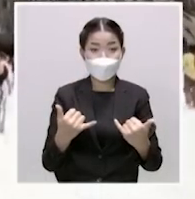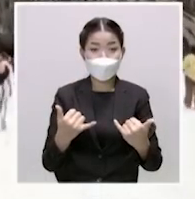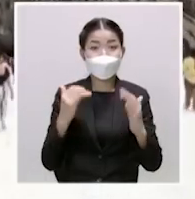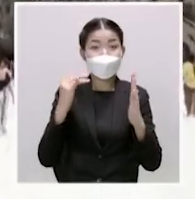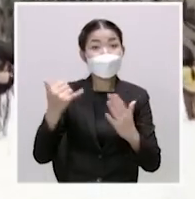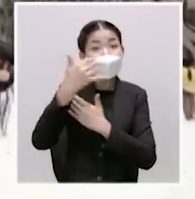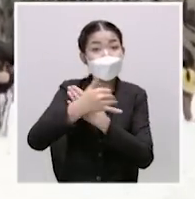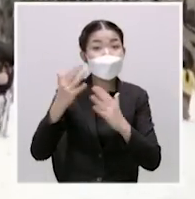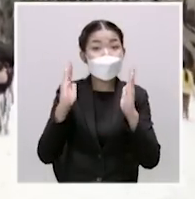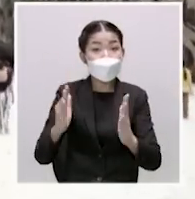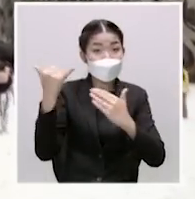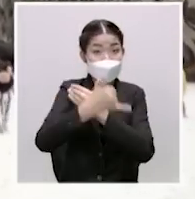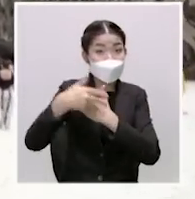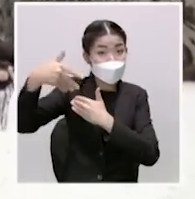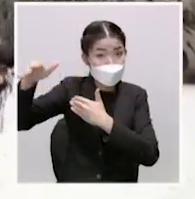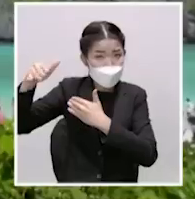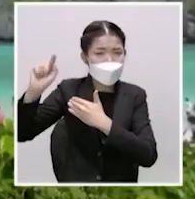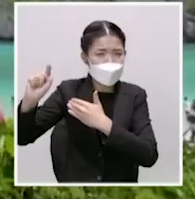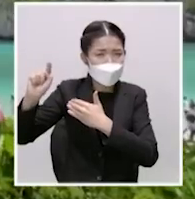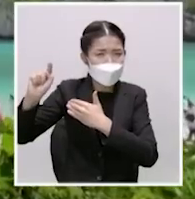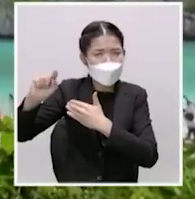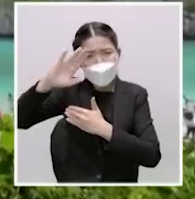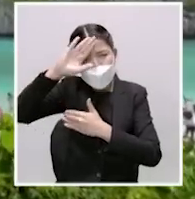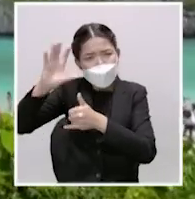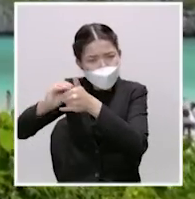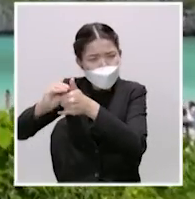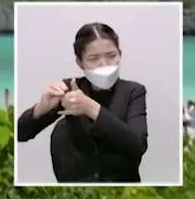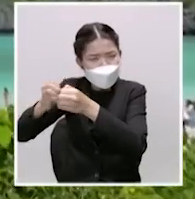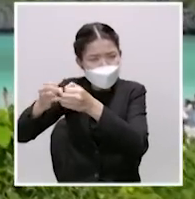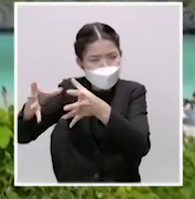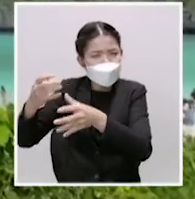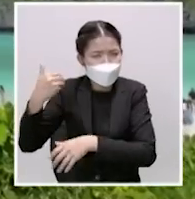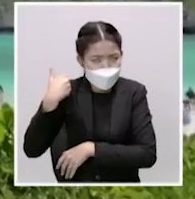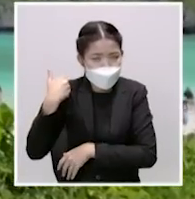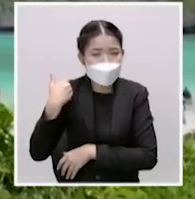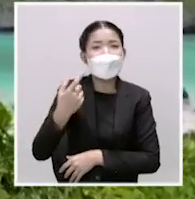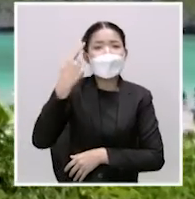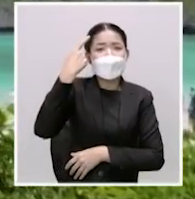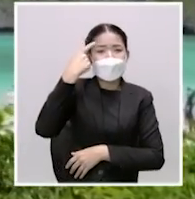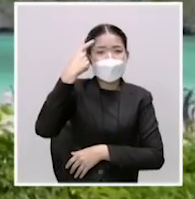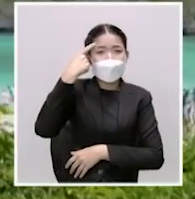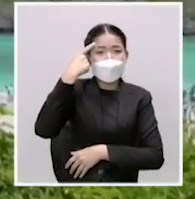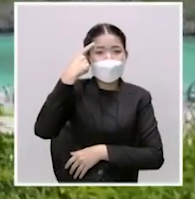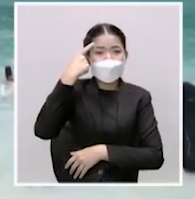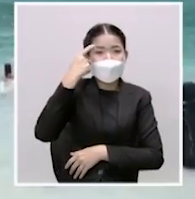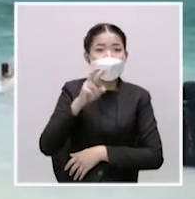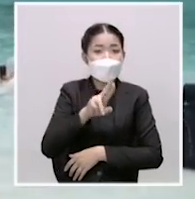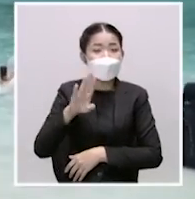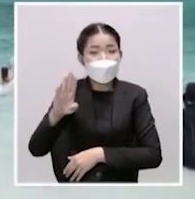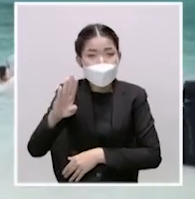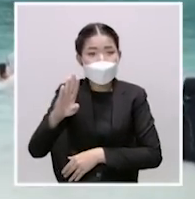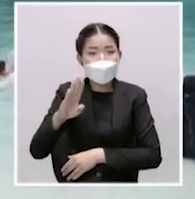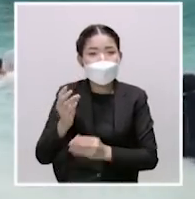างชาติก็ยังค่อนข้างมียอดสูงและในประเทศไทยก็ยังมียอดสูงอยู่ผมเชื่อมั่นว่านะครับจะเป็นระบ